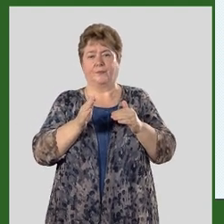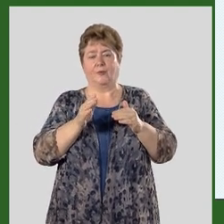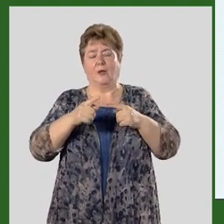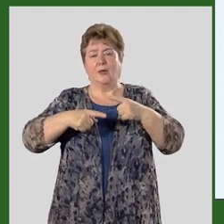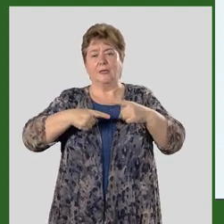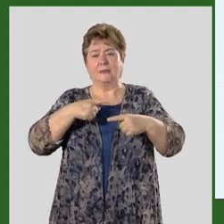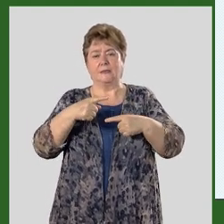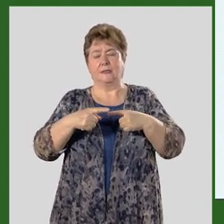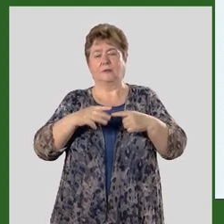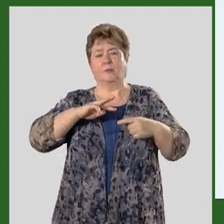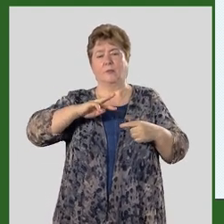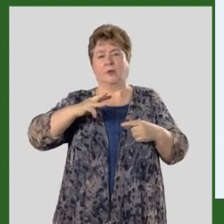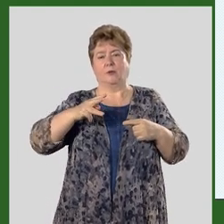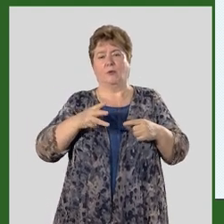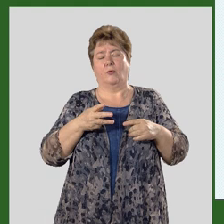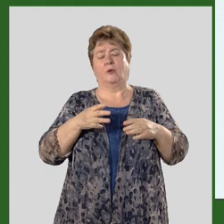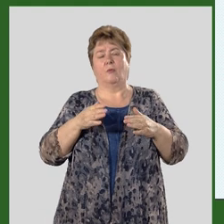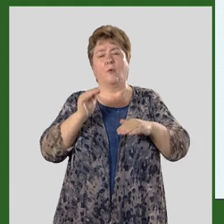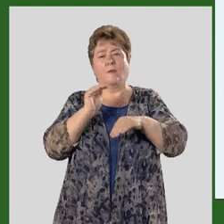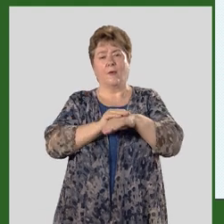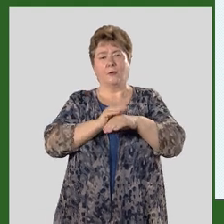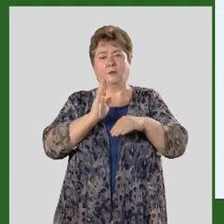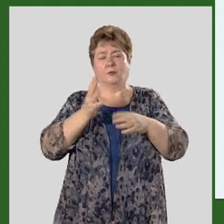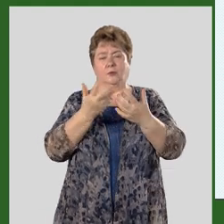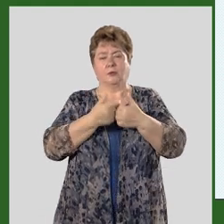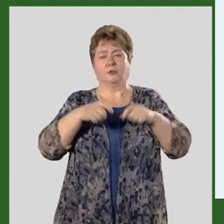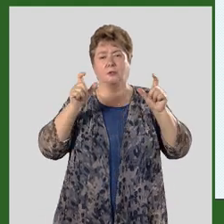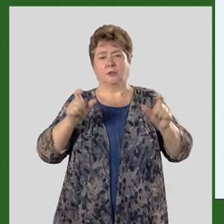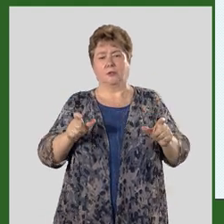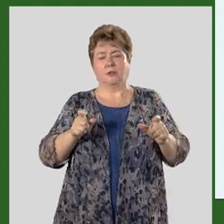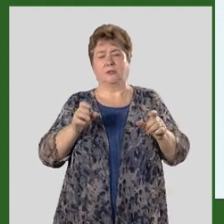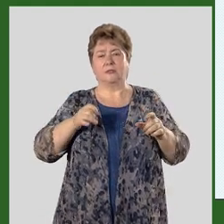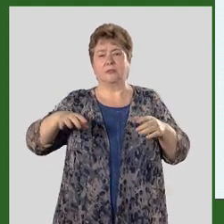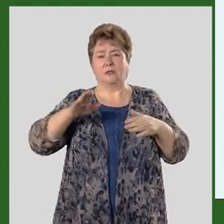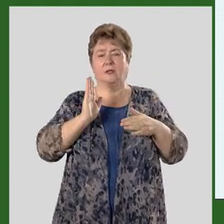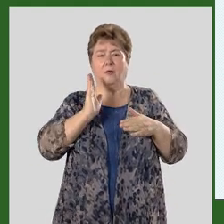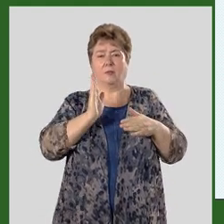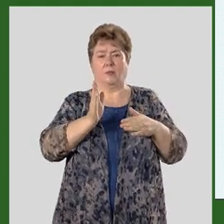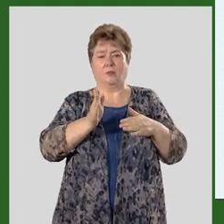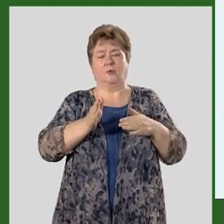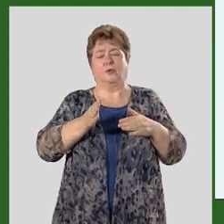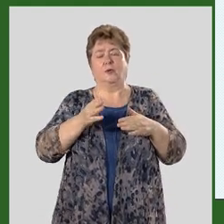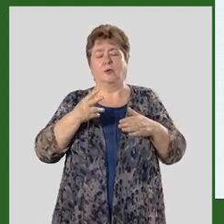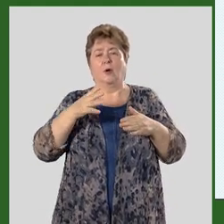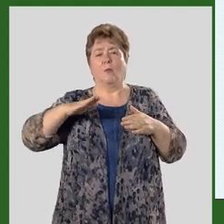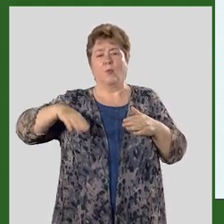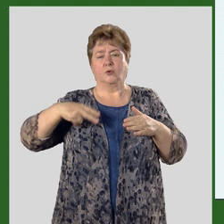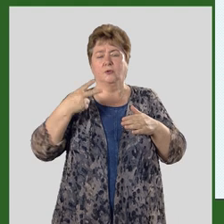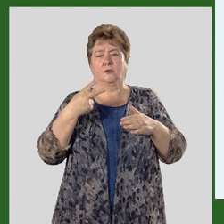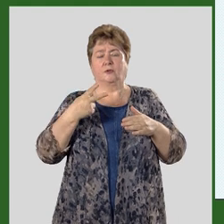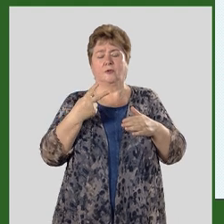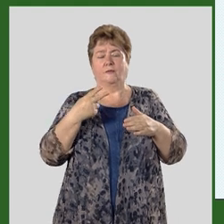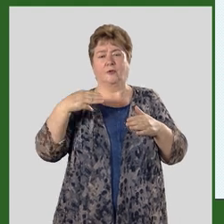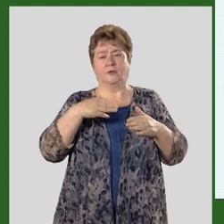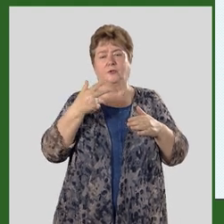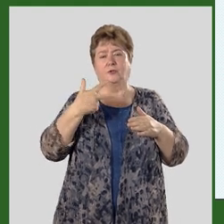К следующему миллионному показателю по численности населения страна подойдет после 2030